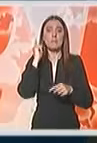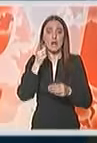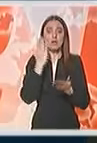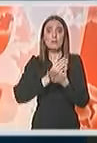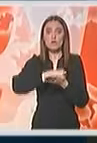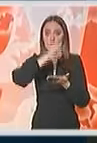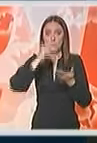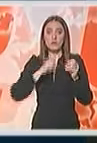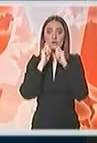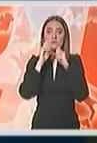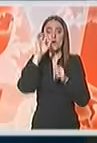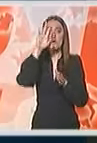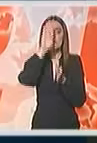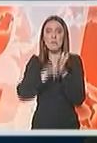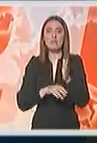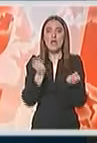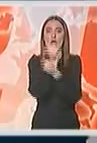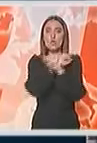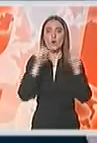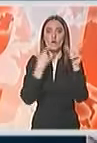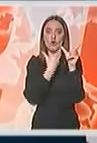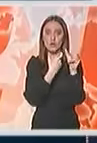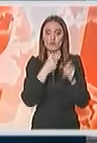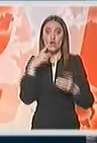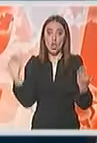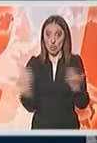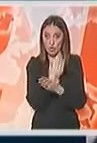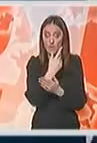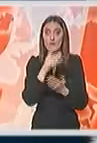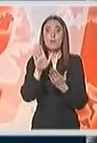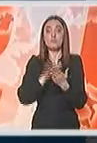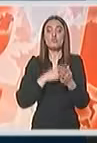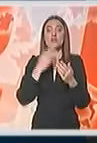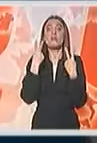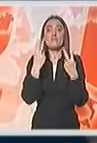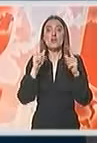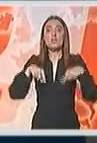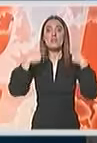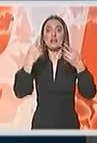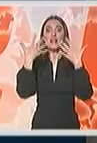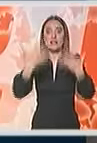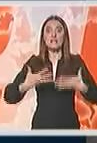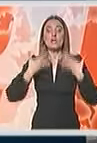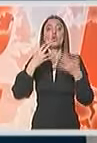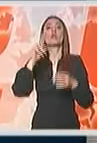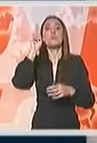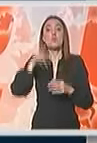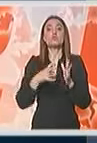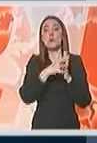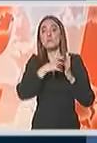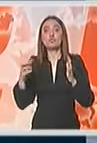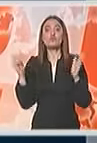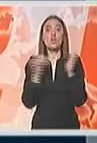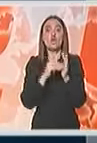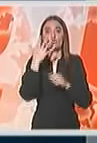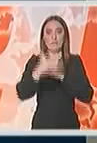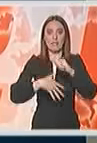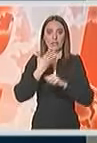potpisan sporazum o smanjenju nuklearnog naoružanja. Novi start važiće narednih 10 godina uz mogućnost produženja za još